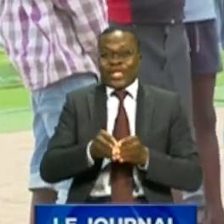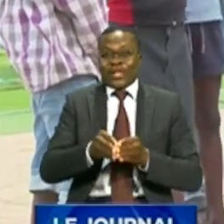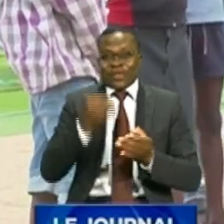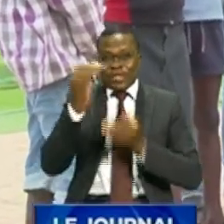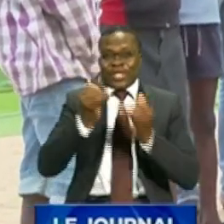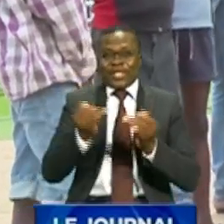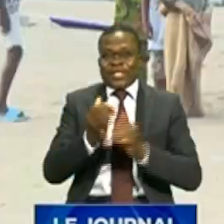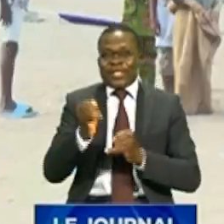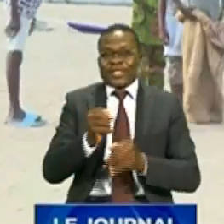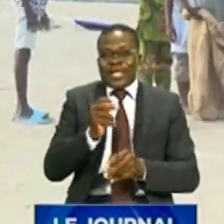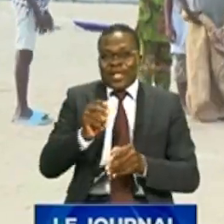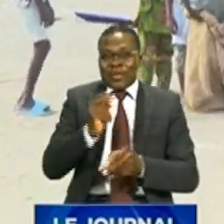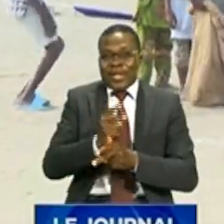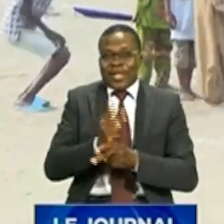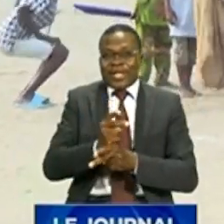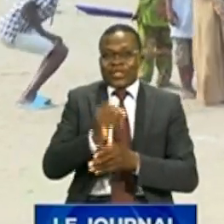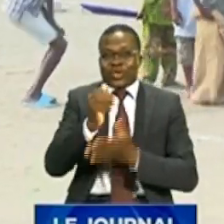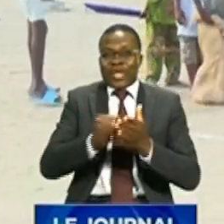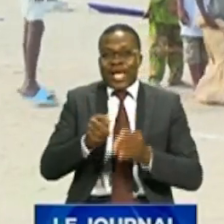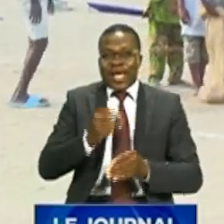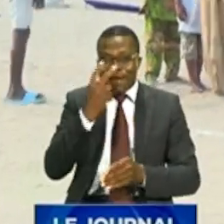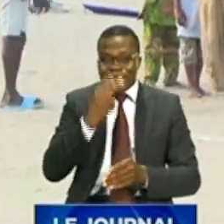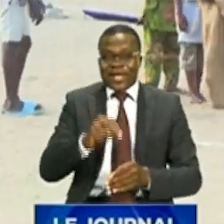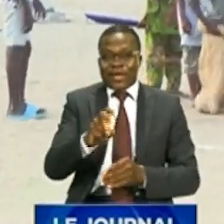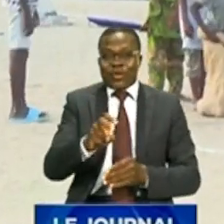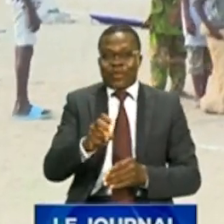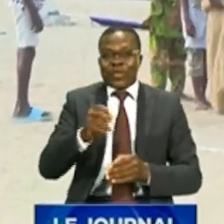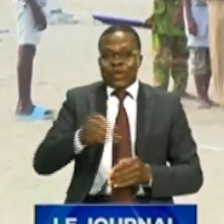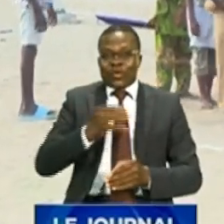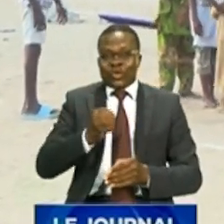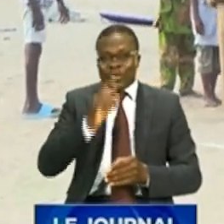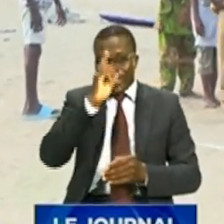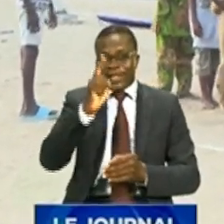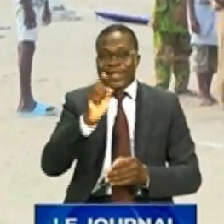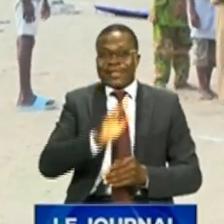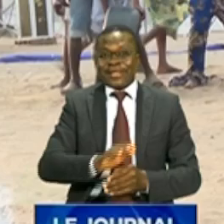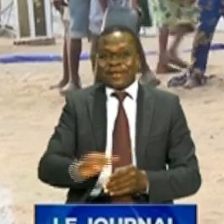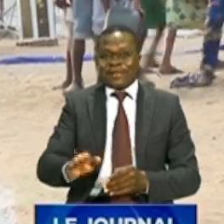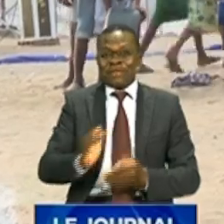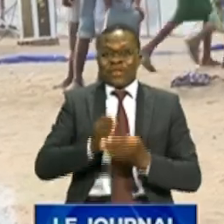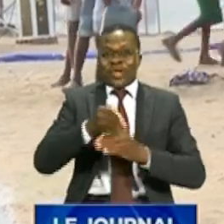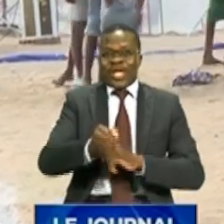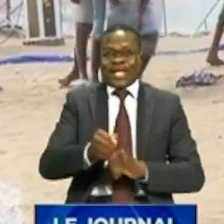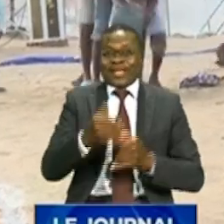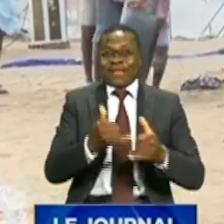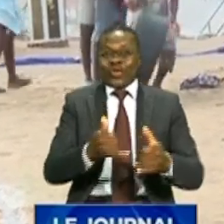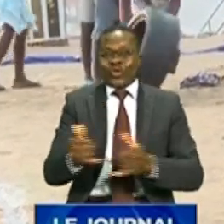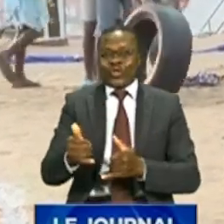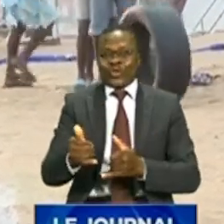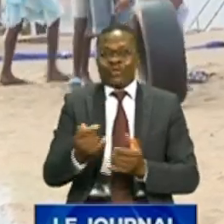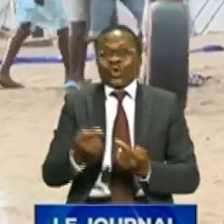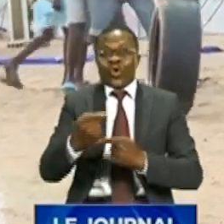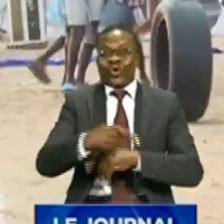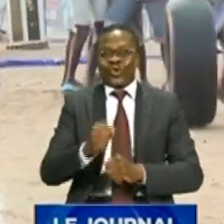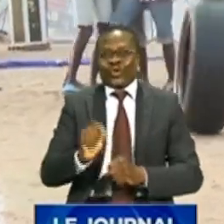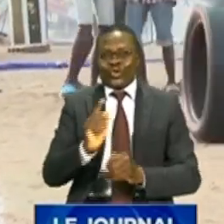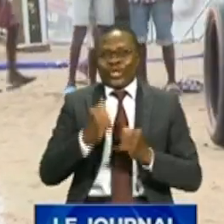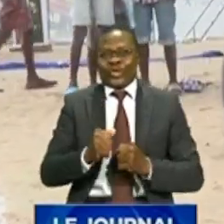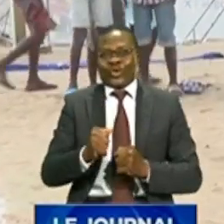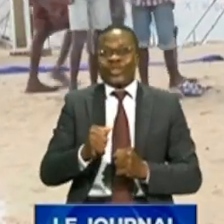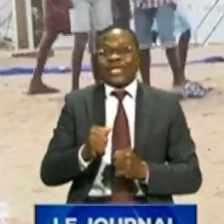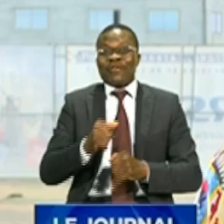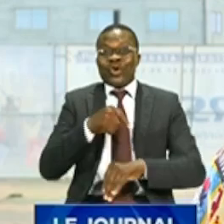initié par la galerie Art Vagabond, veut stimuler l'intellect des enfants à travers le jeu. Aujourd'hui, nous avons l'heure